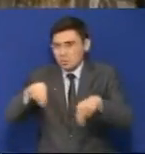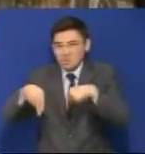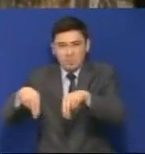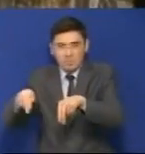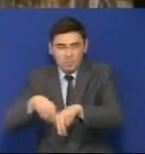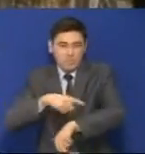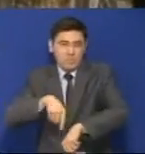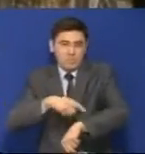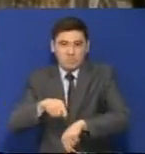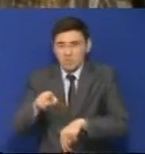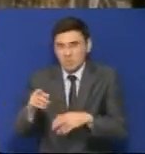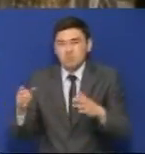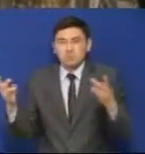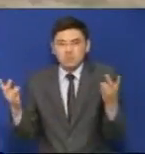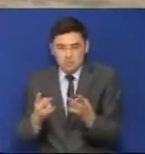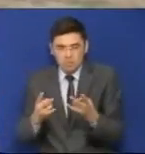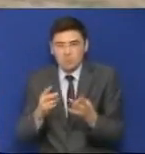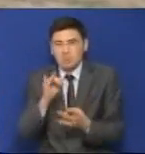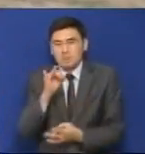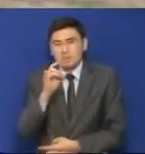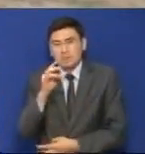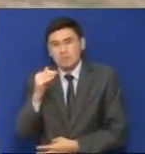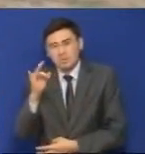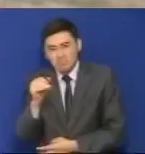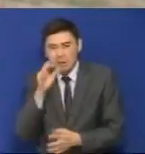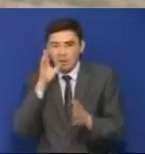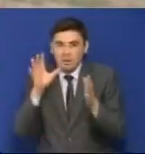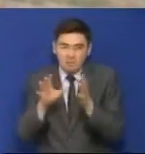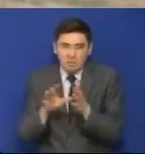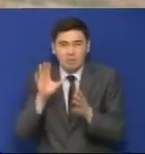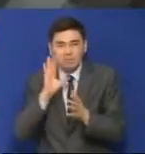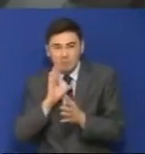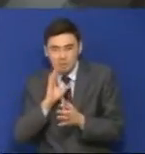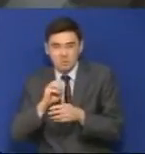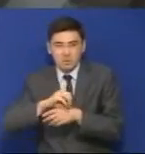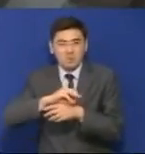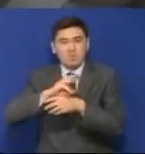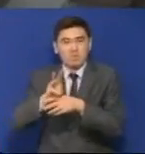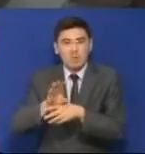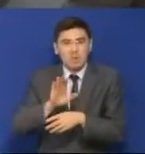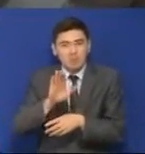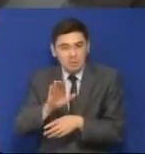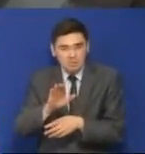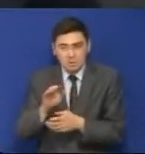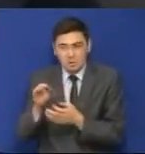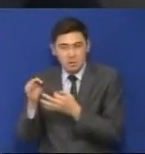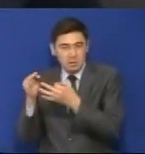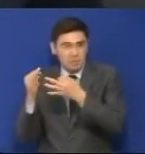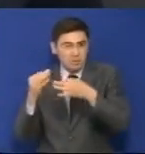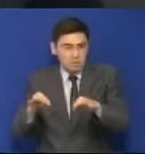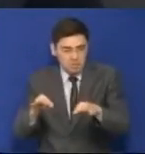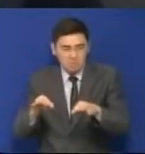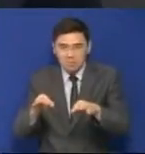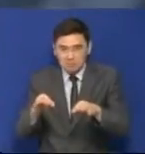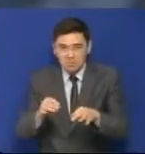Уақыт өте келе енді оларды қажетті инфрақұрылыммен қамту мәселесі тұр. Сондықтан ол жерде жеке тұрғын үй құрылысына рұқсат беру орынсыз,